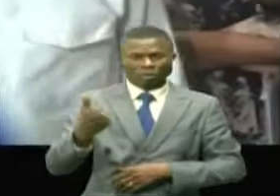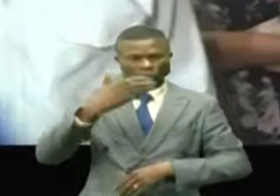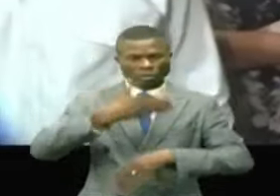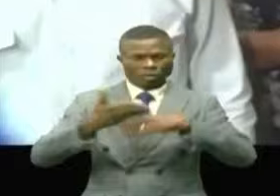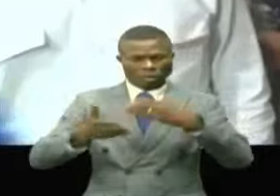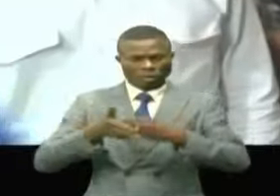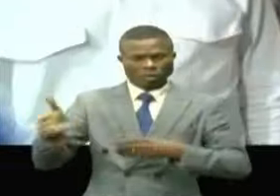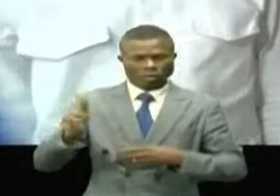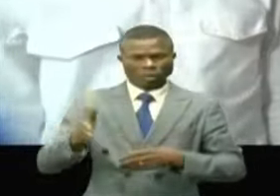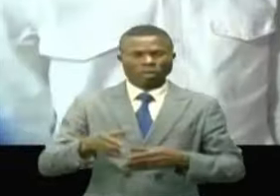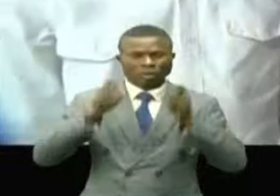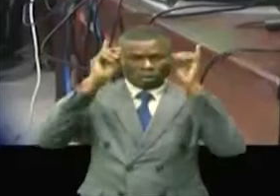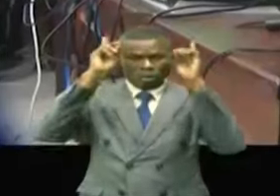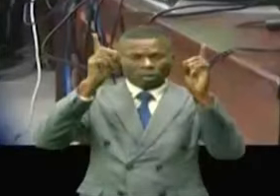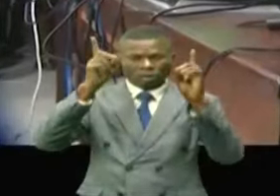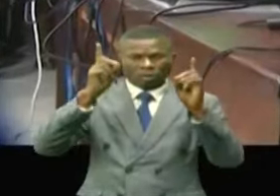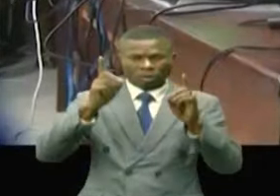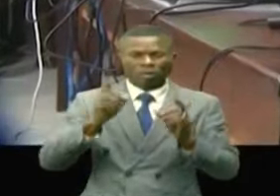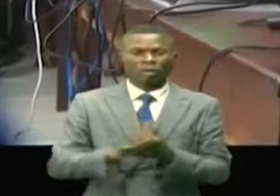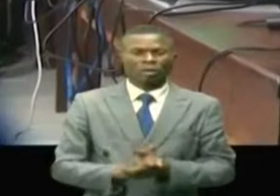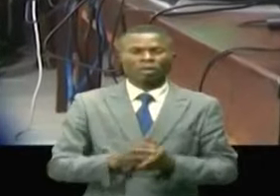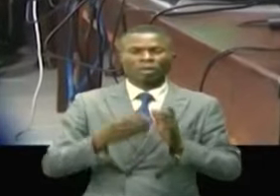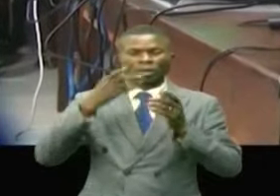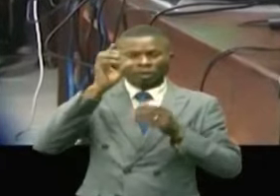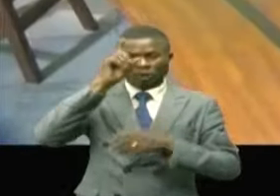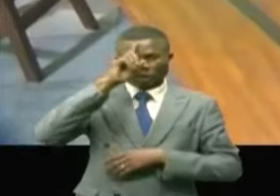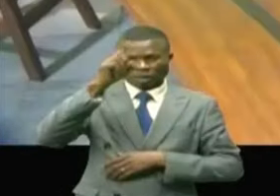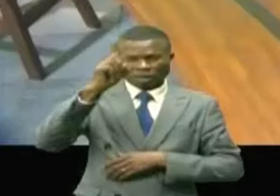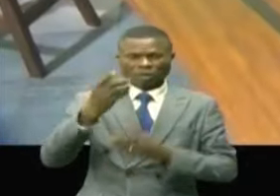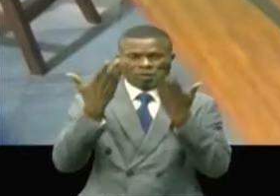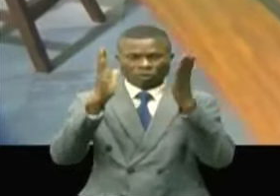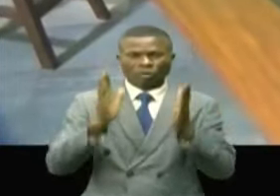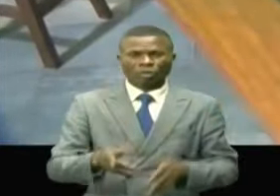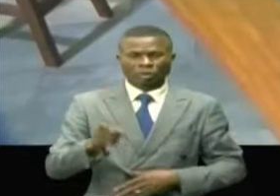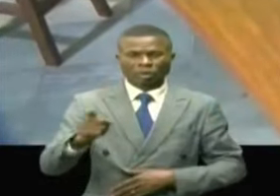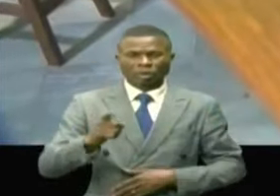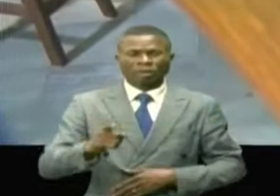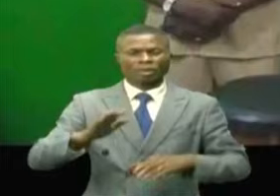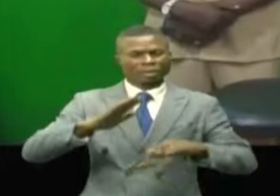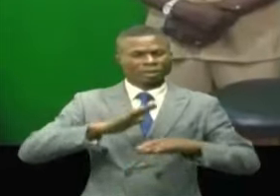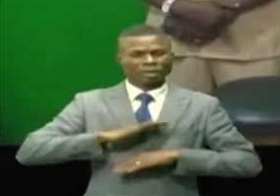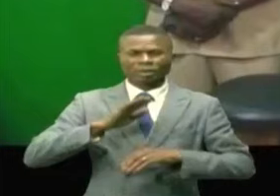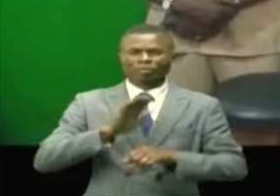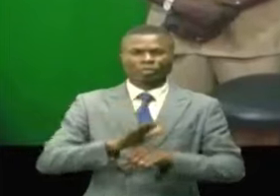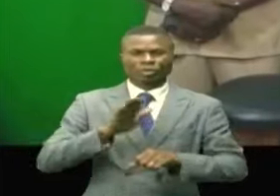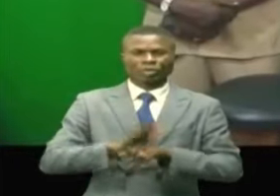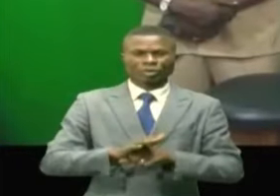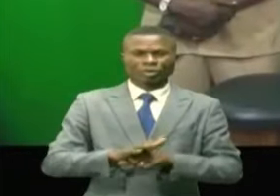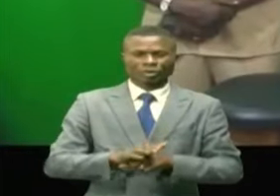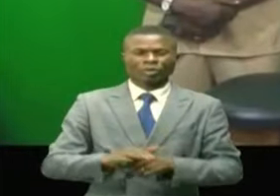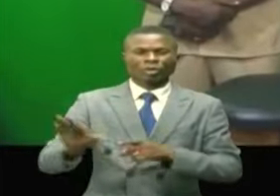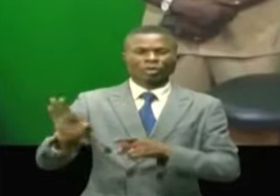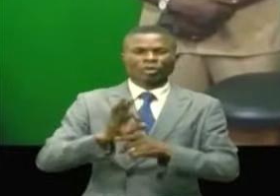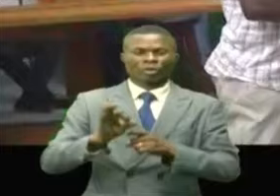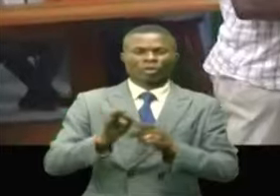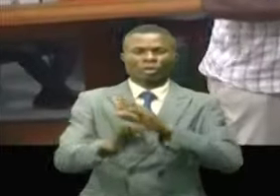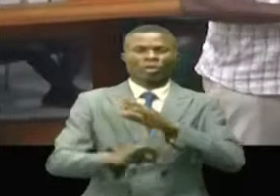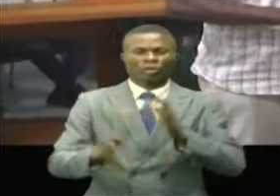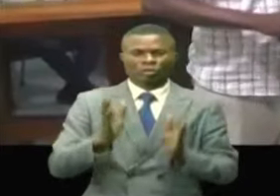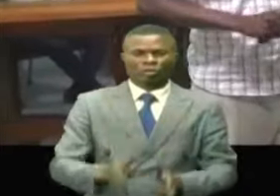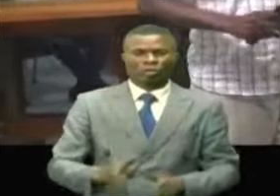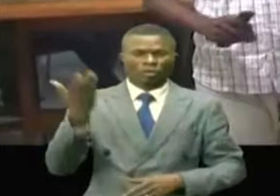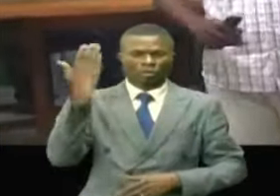support didactique monté grâce au savoir-faire des étudiants de cette allemand matère un motif de satisfaction pour son fondateur leéopold